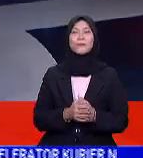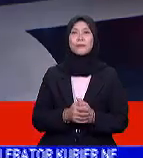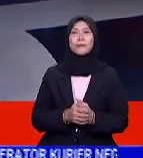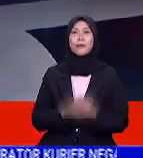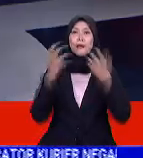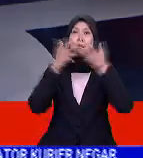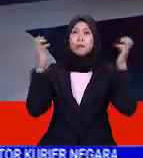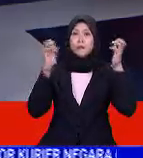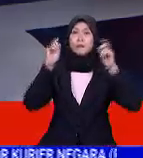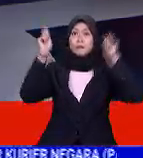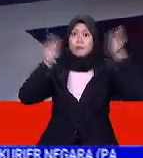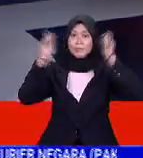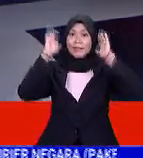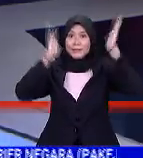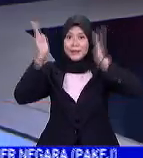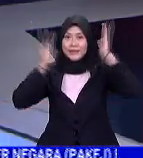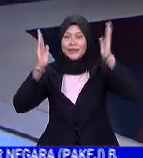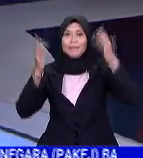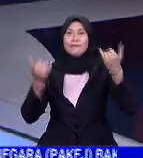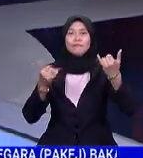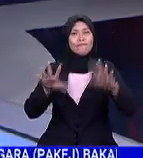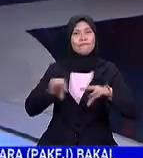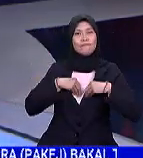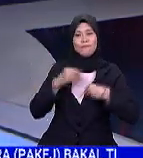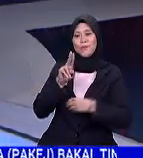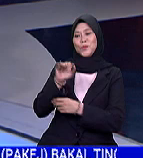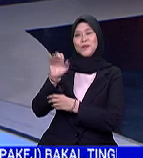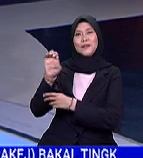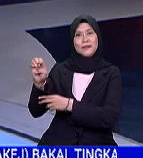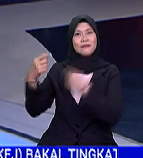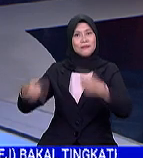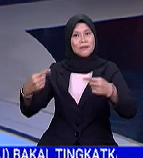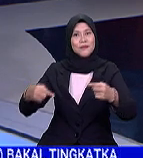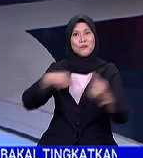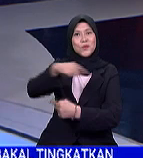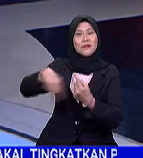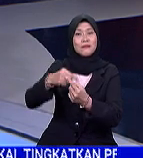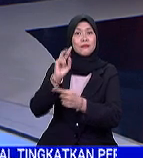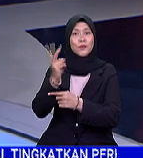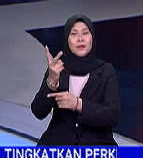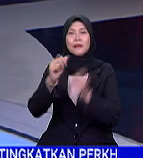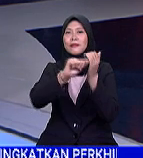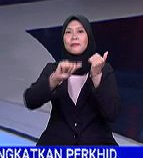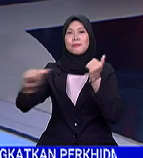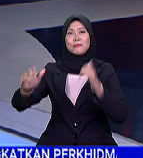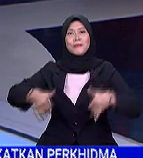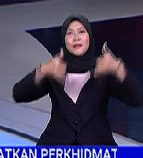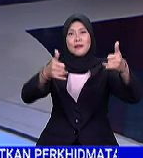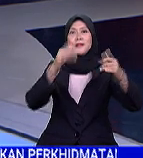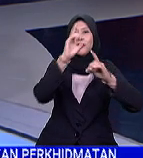Harimau Melayu optimis berupaya menyerap tekanan Emiriah Arab Bersatu UAE dalam aksi pusingan kedua kempen kelayakan Piala